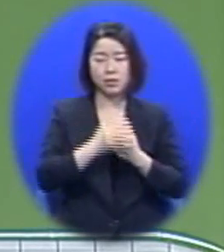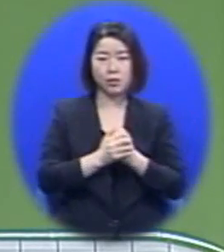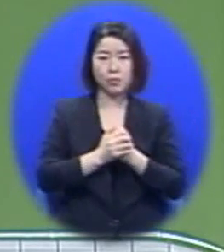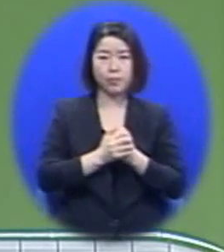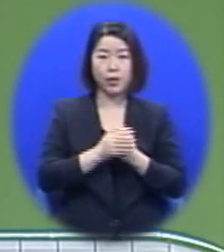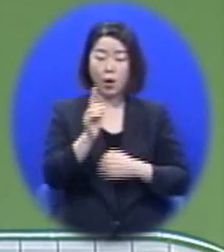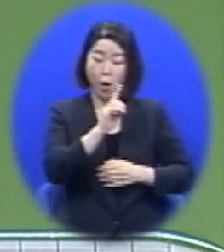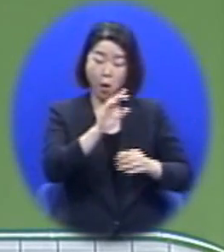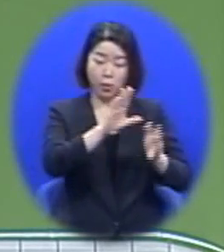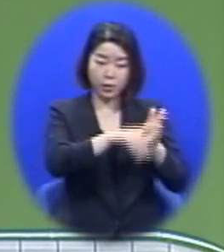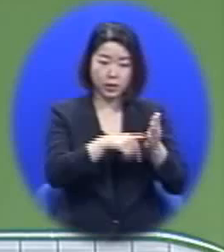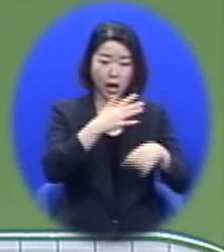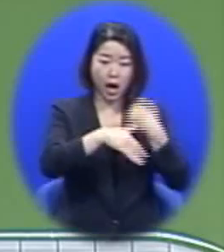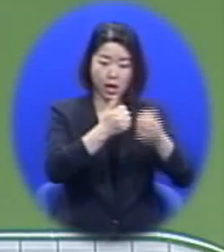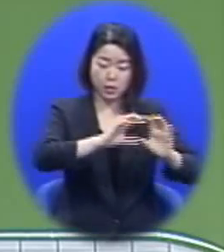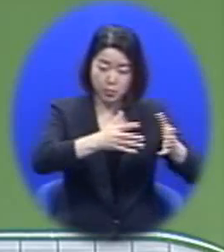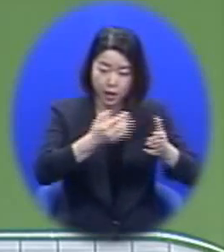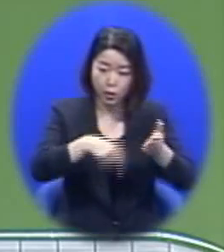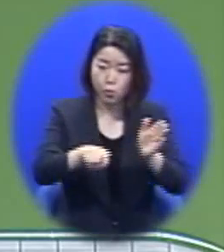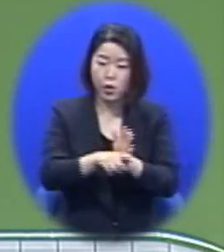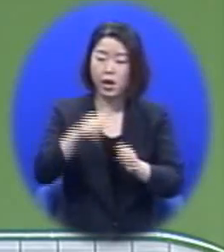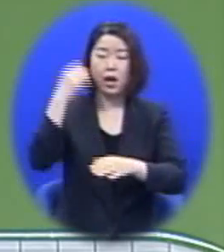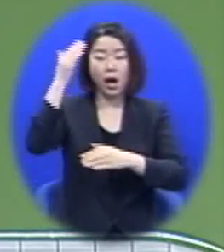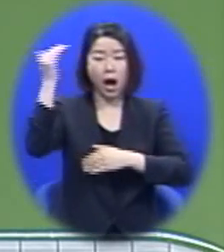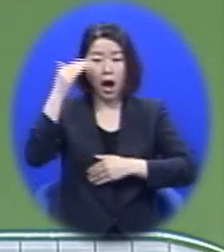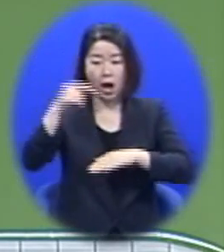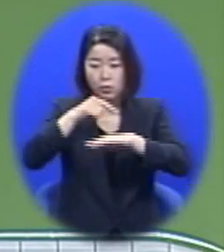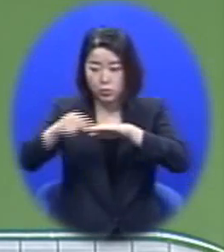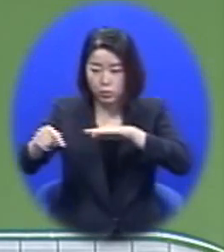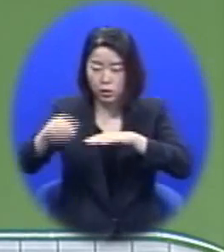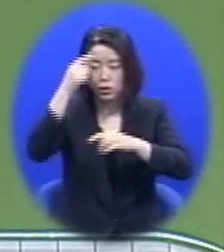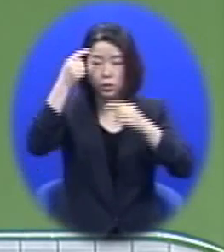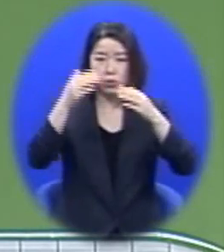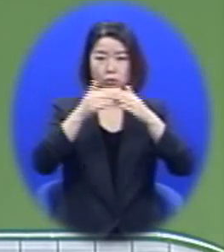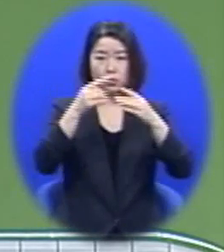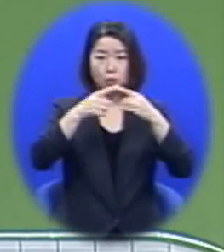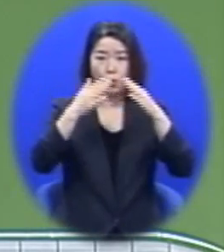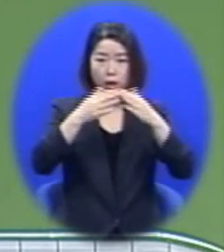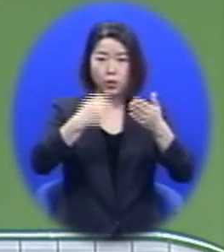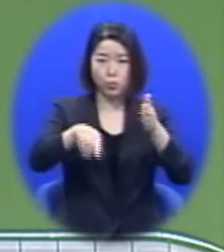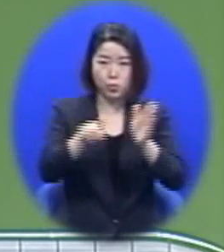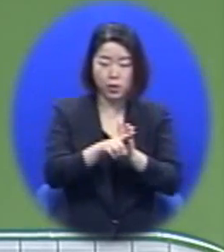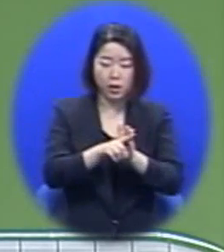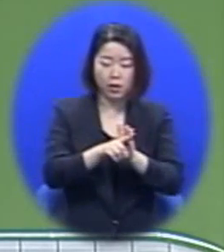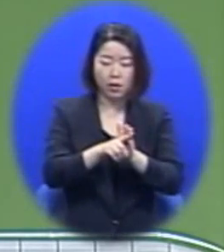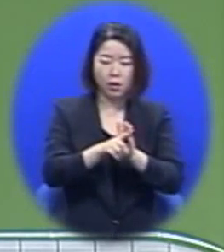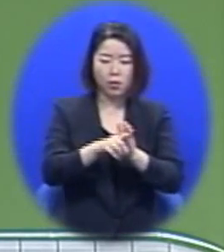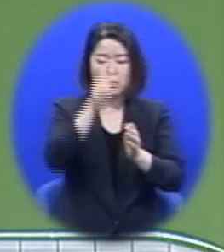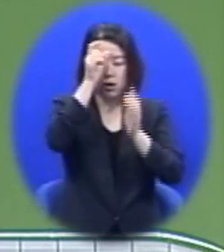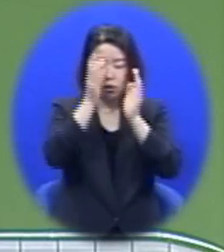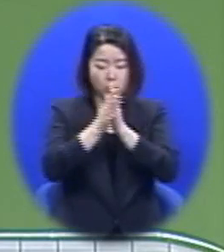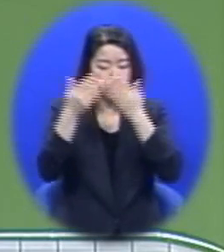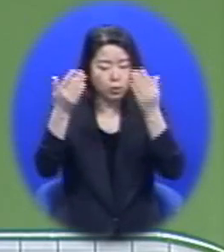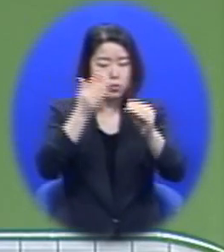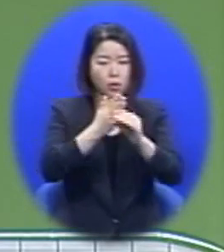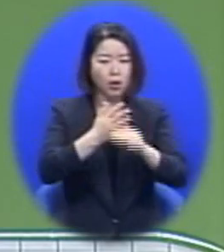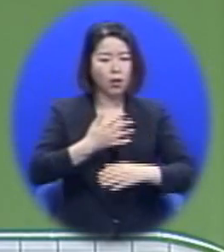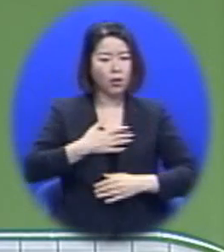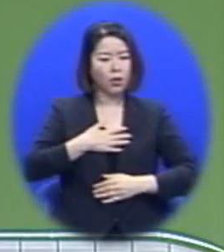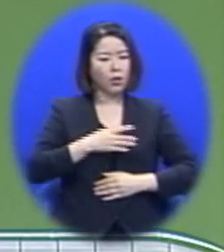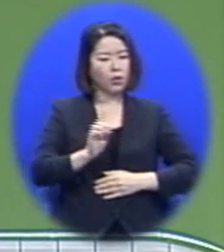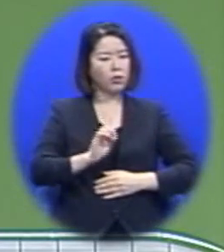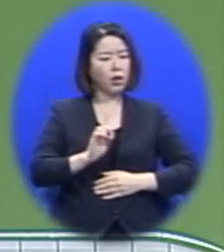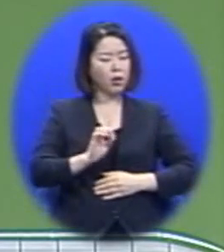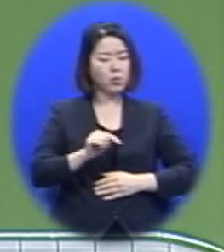나라를 위해, 우리 민족을 위해, 한국 교회를 위해 기도하다가 내가 지금 뭐라고 이런 기도를 하고 있는 거야? 그런